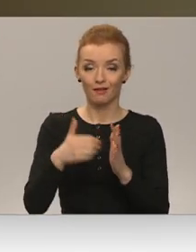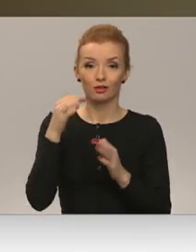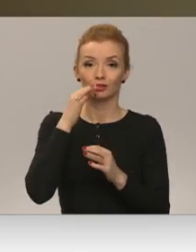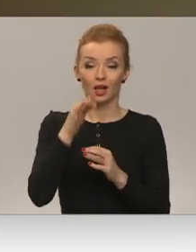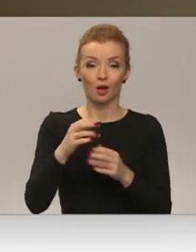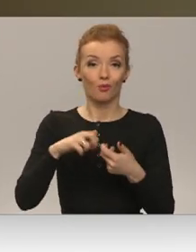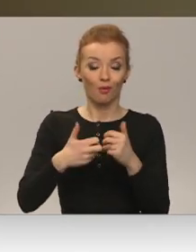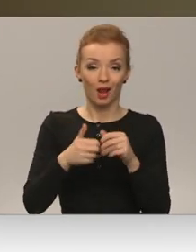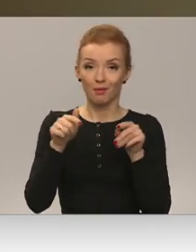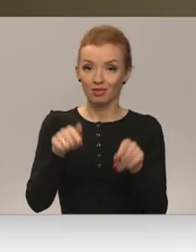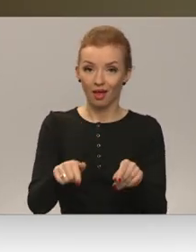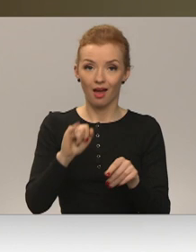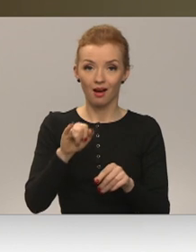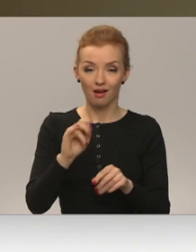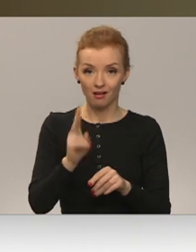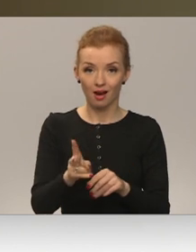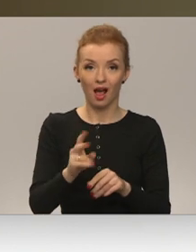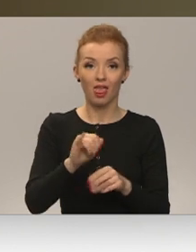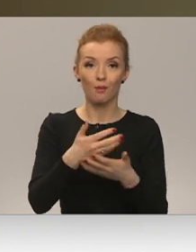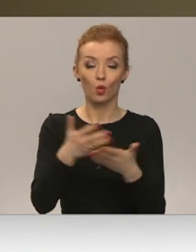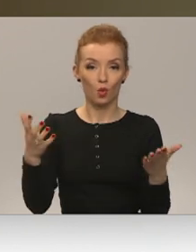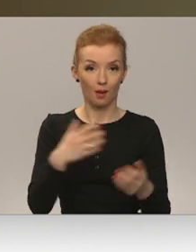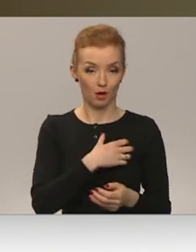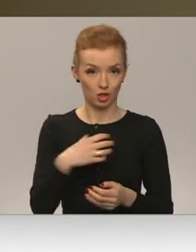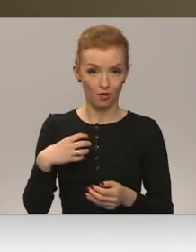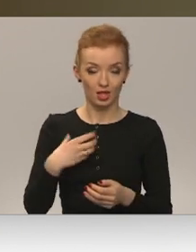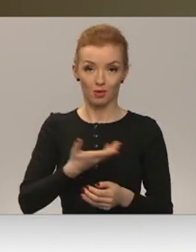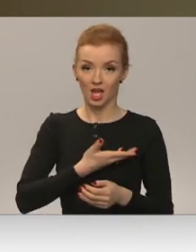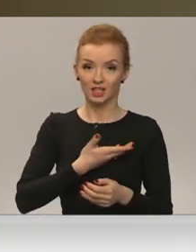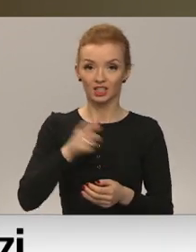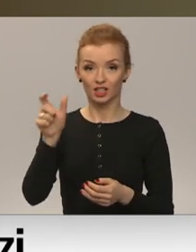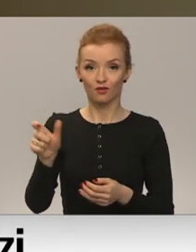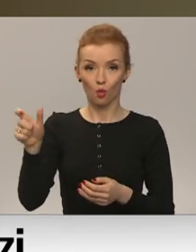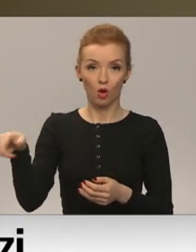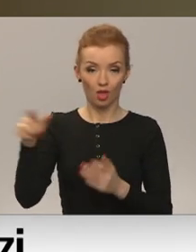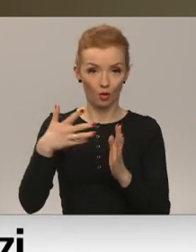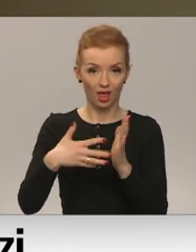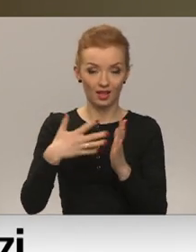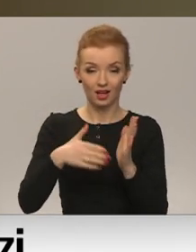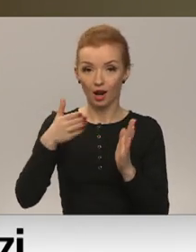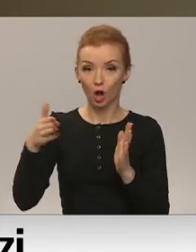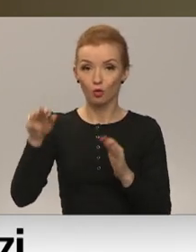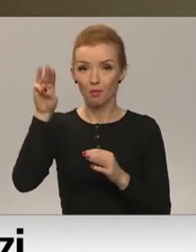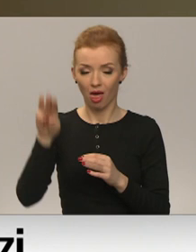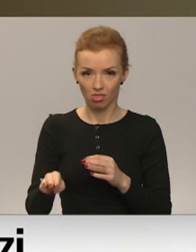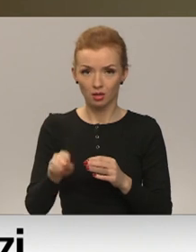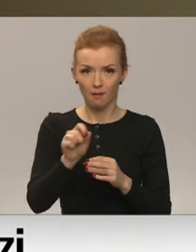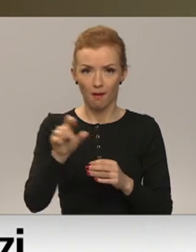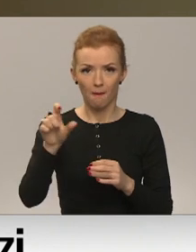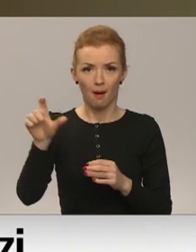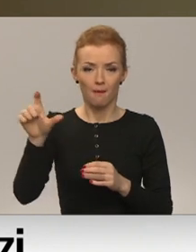kad šodien ikvienā pašvaldībā iedzīvotāju rēķini katru mēnesi diezgan strauji pieaug.